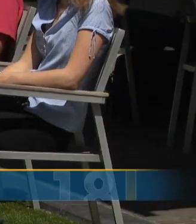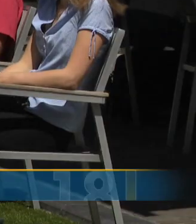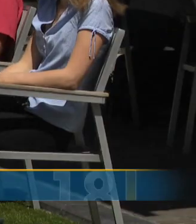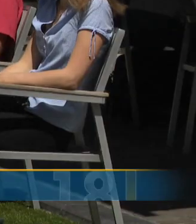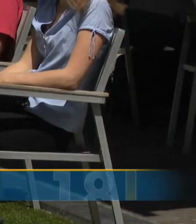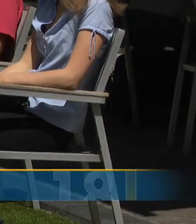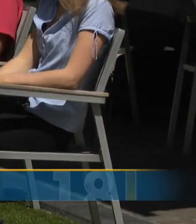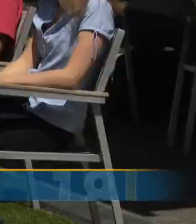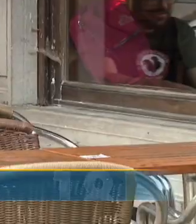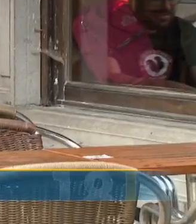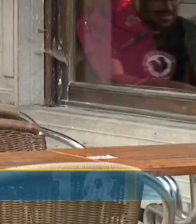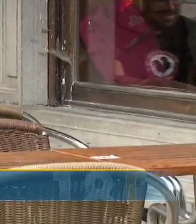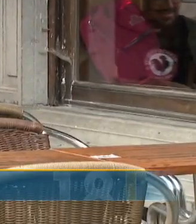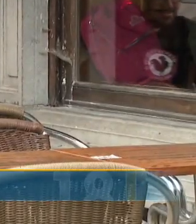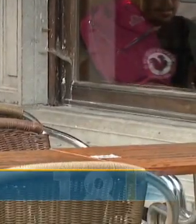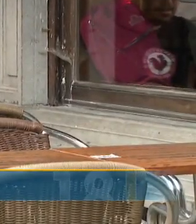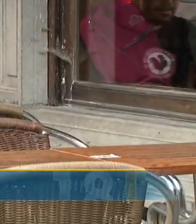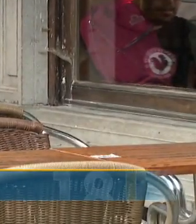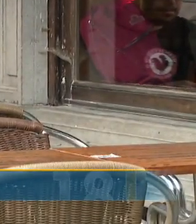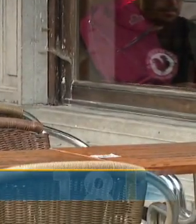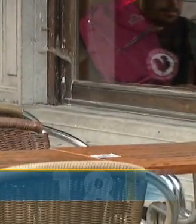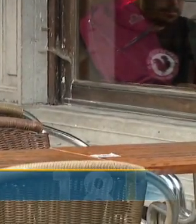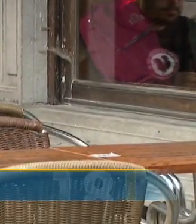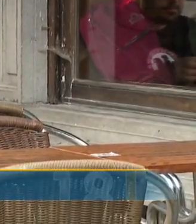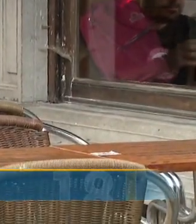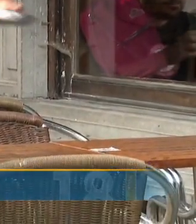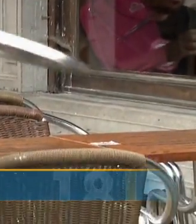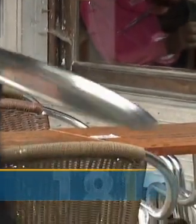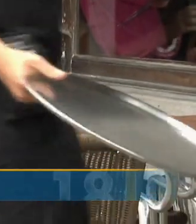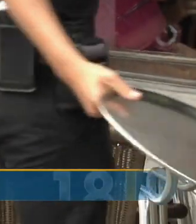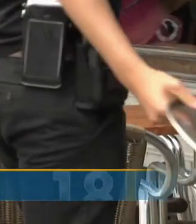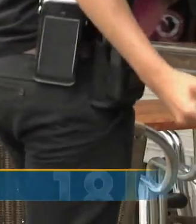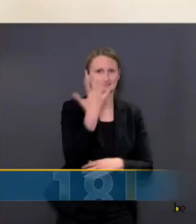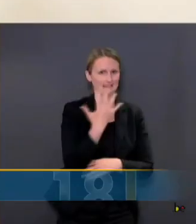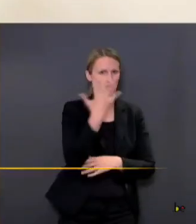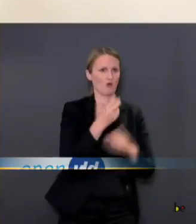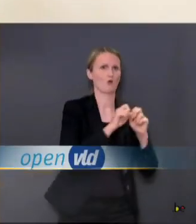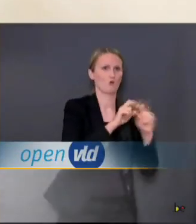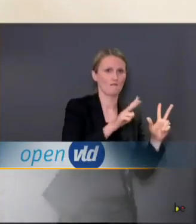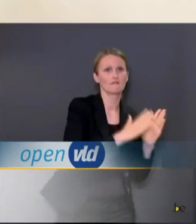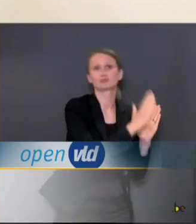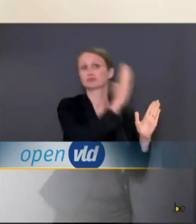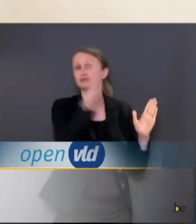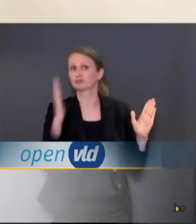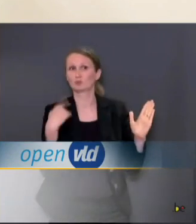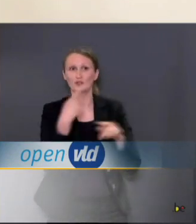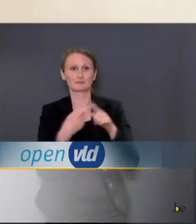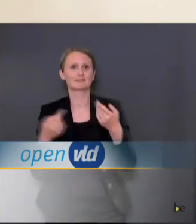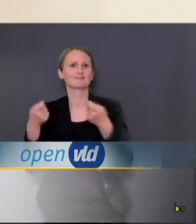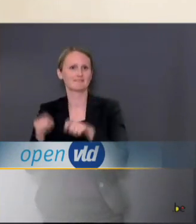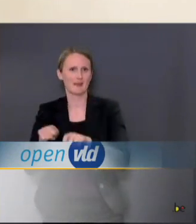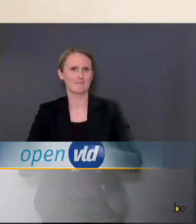l'intérieur comme à l'extérieur. Un pas de plus vers le monde d'avant. Ça veut aussi dire qu'on aura des moments